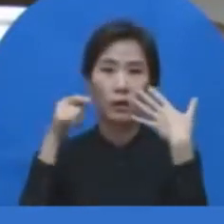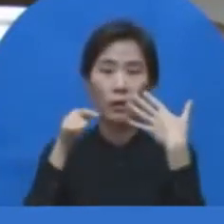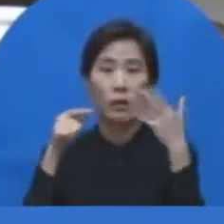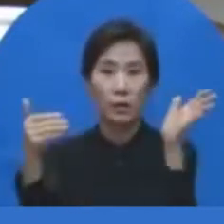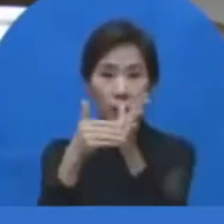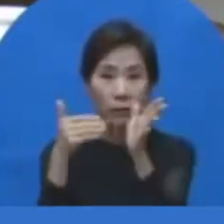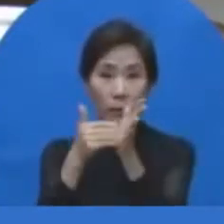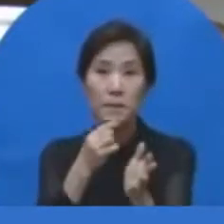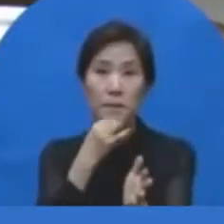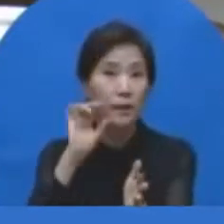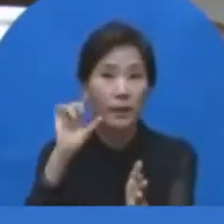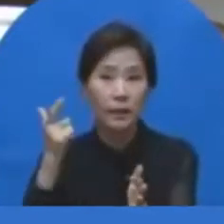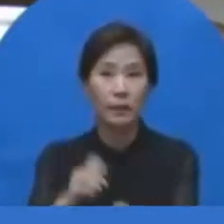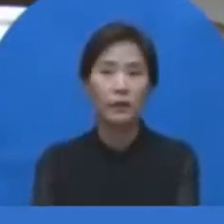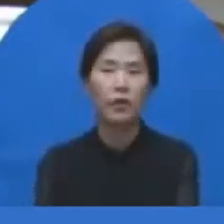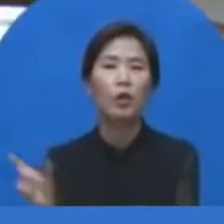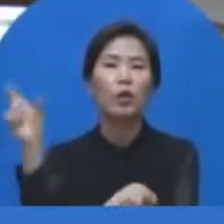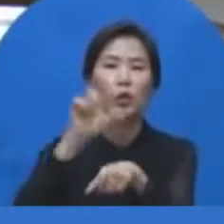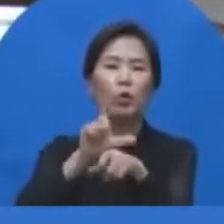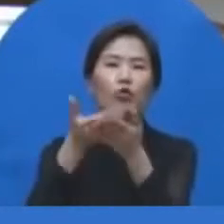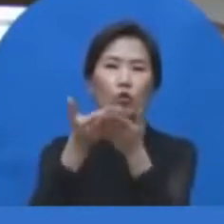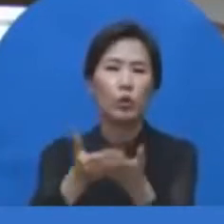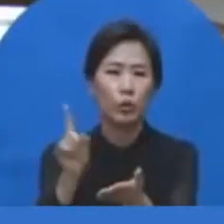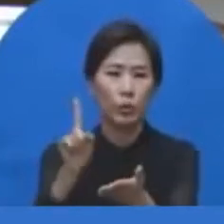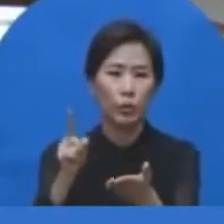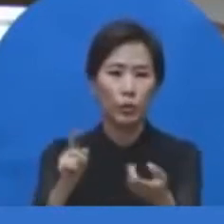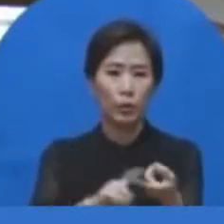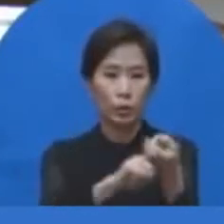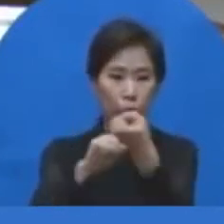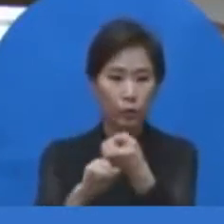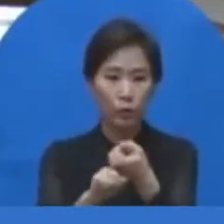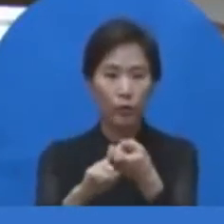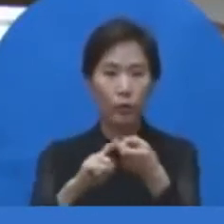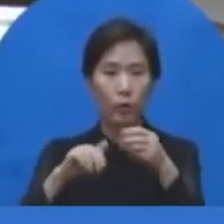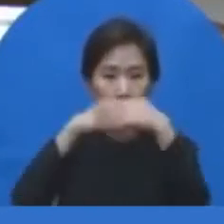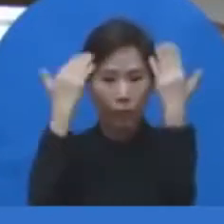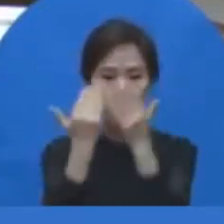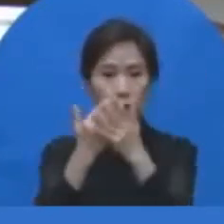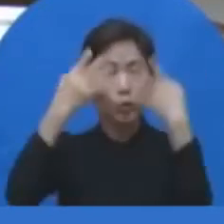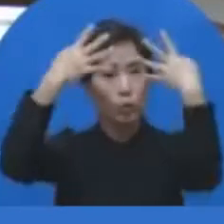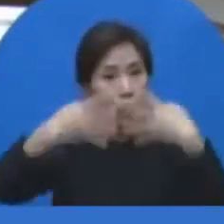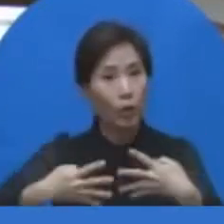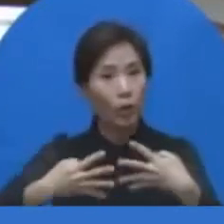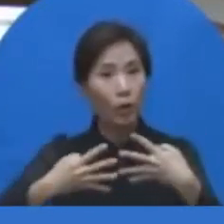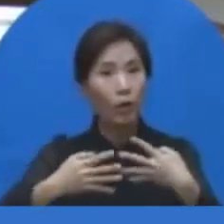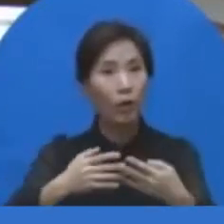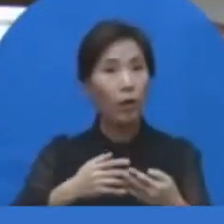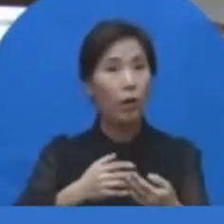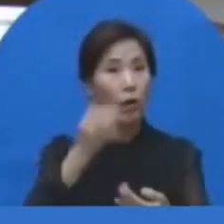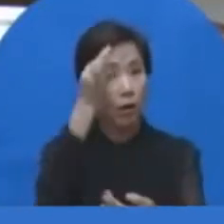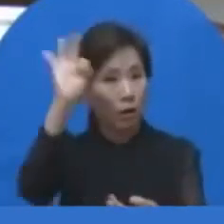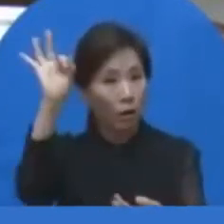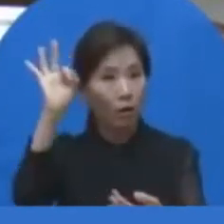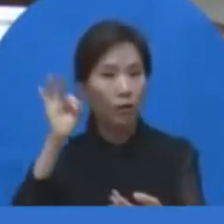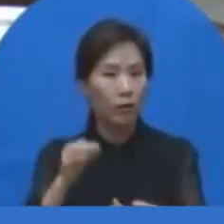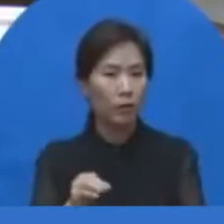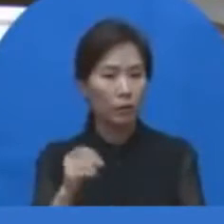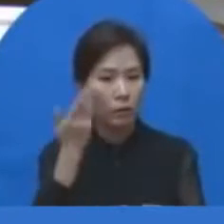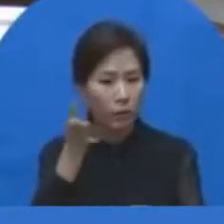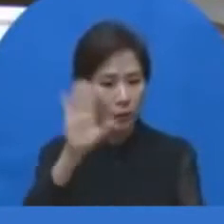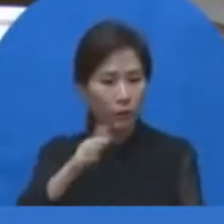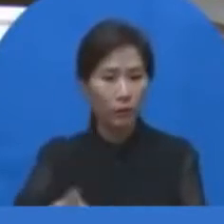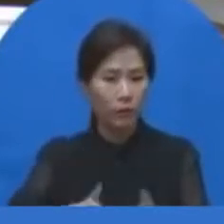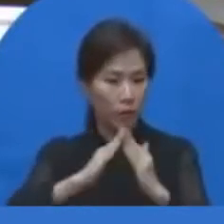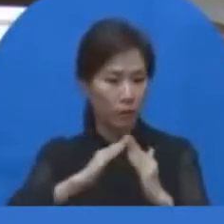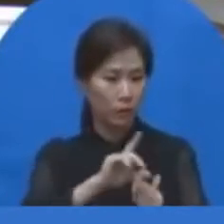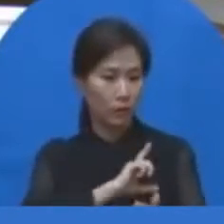그것은 무엇으로 알 수 있느냐 하면 노동조합이 실체적 요건을 모두 갖추고 있는 경우에도 설립신고증을 교부받고 있지 못하면 우리나라에서는